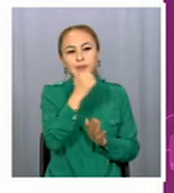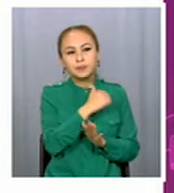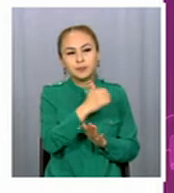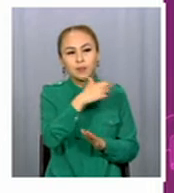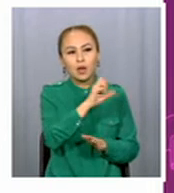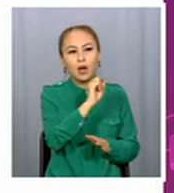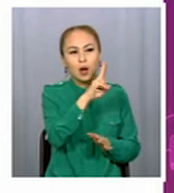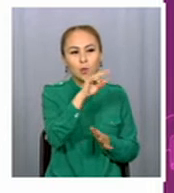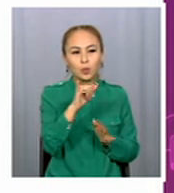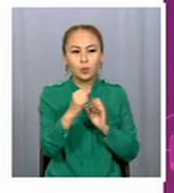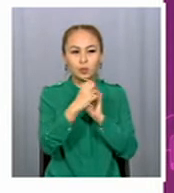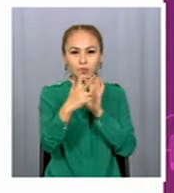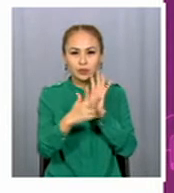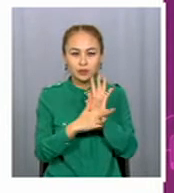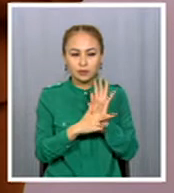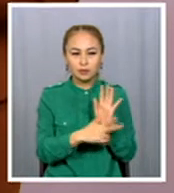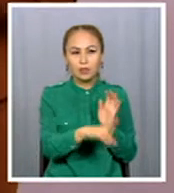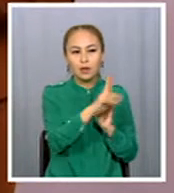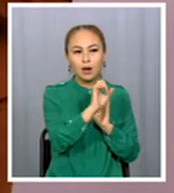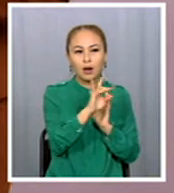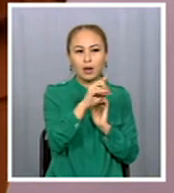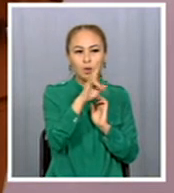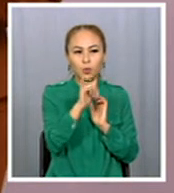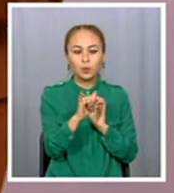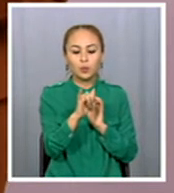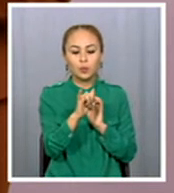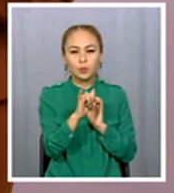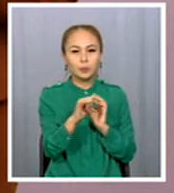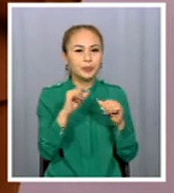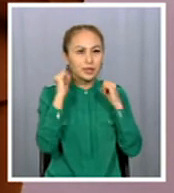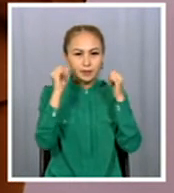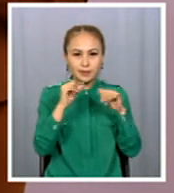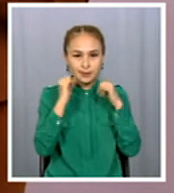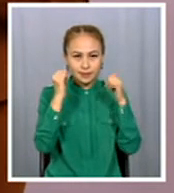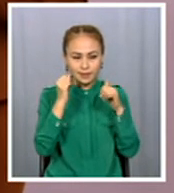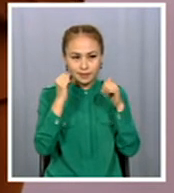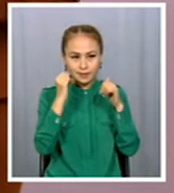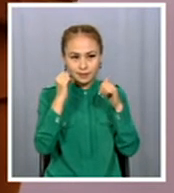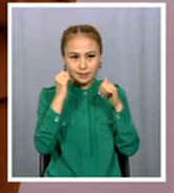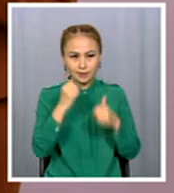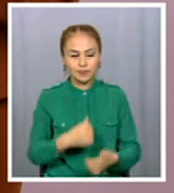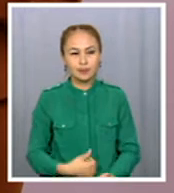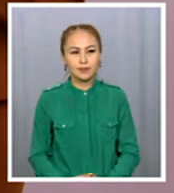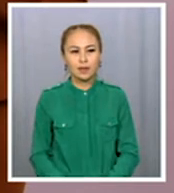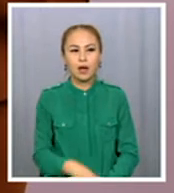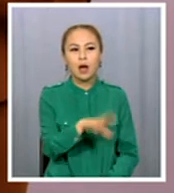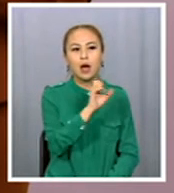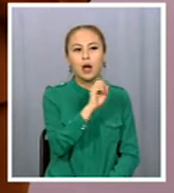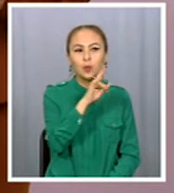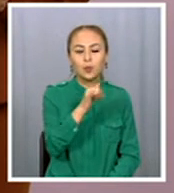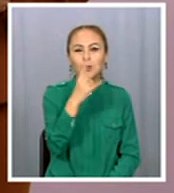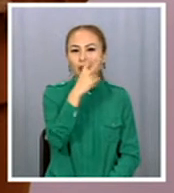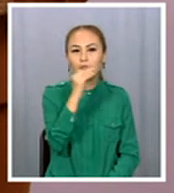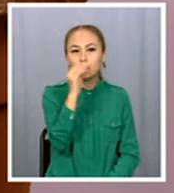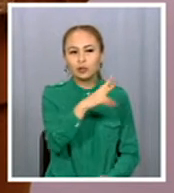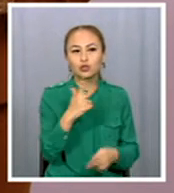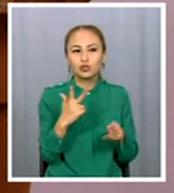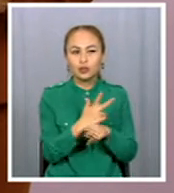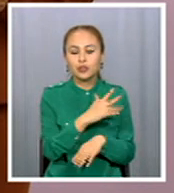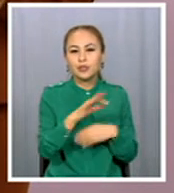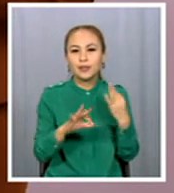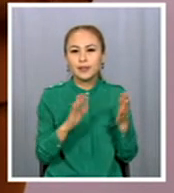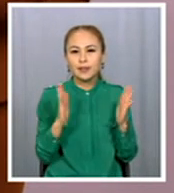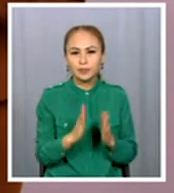Аққу 18, қарақу белгісіз. Аққуға қарағанда 3 есе кем.